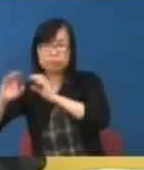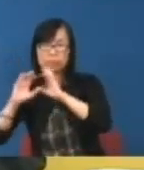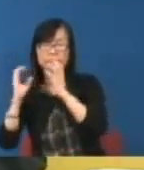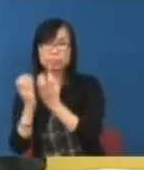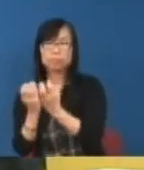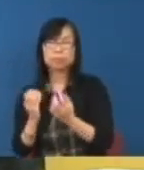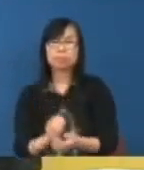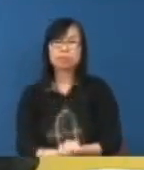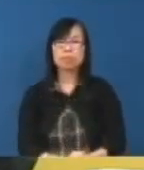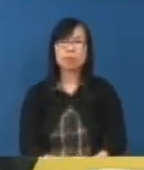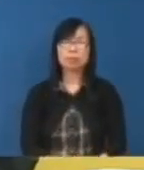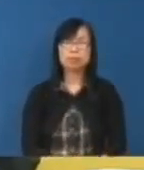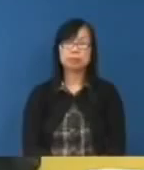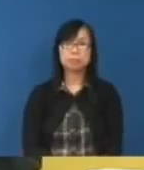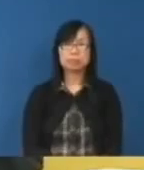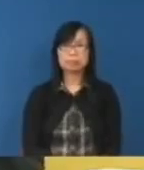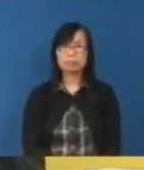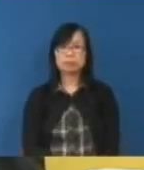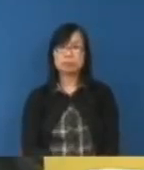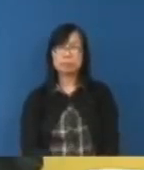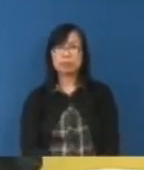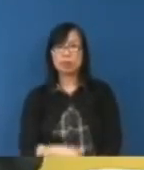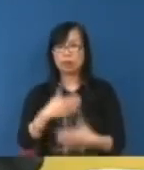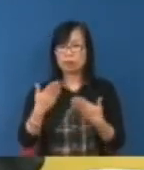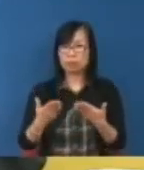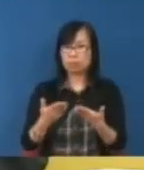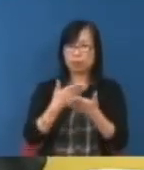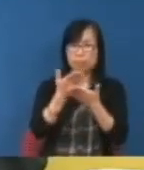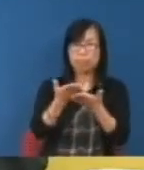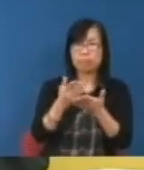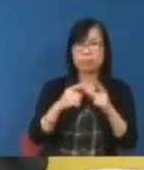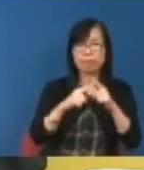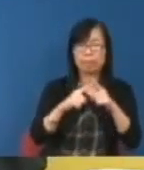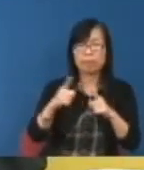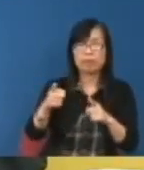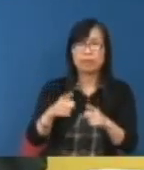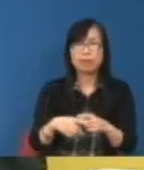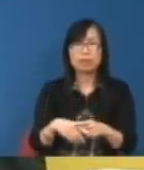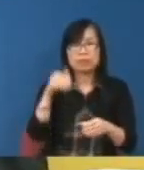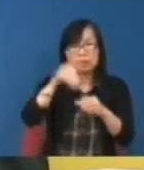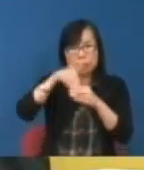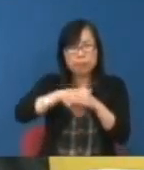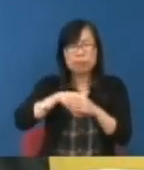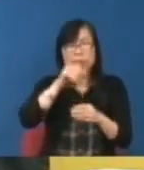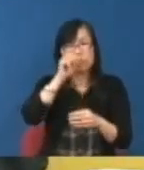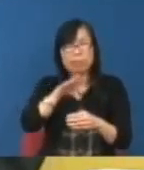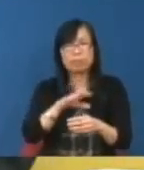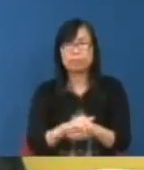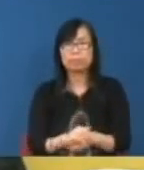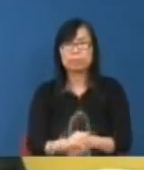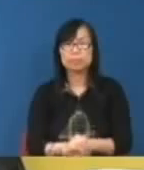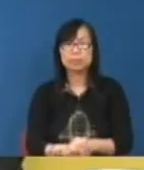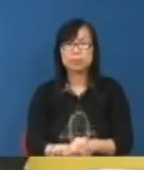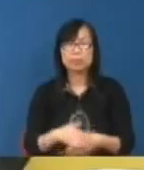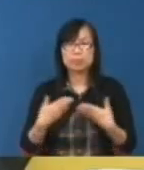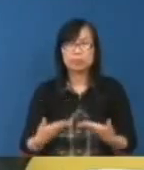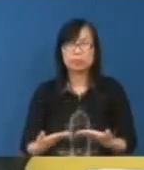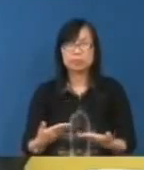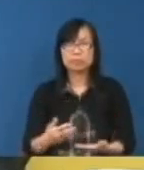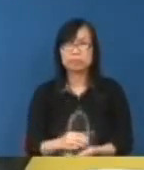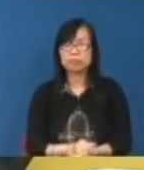看過即係佢每一次話為民眾，其實最後尾都唔係嘅，即係講嗰陣時就係投票嗰陣時唔係啊嘛，係咪？即係譬如間仲有一